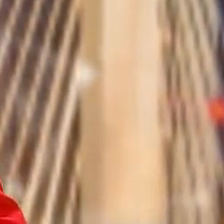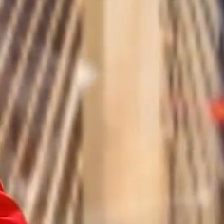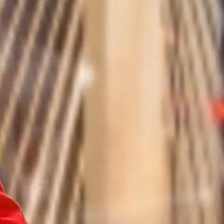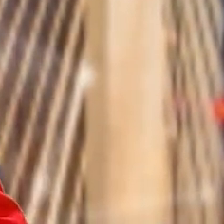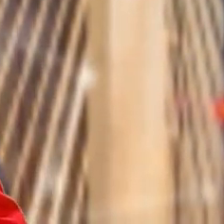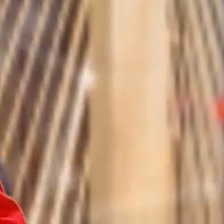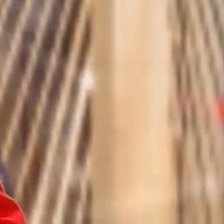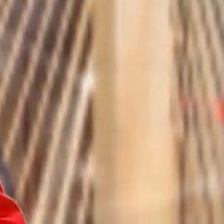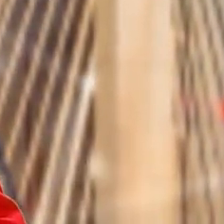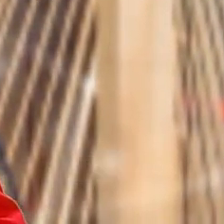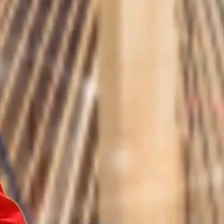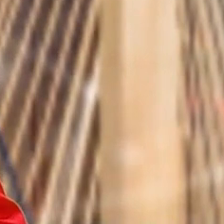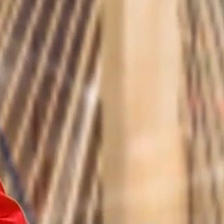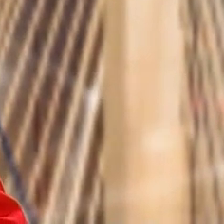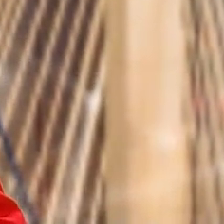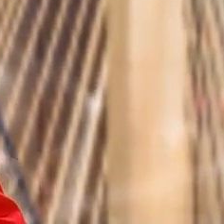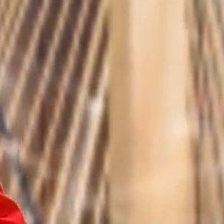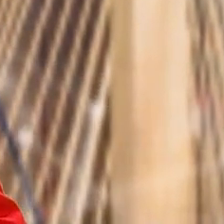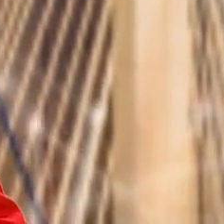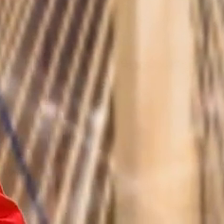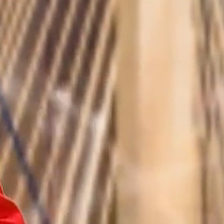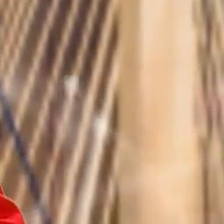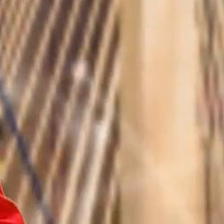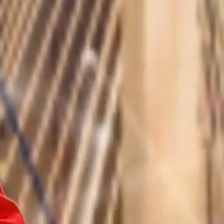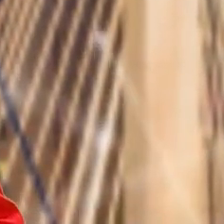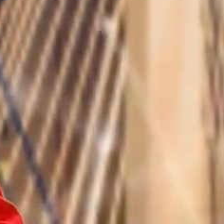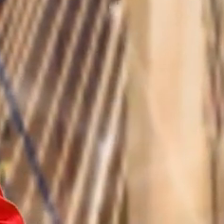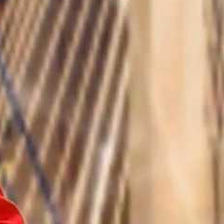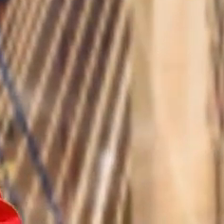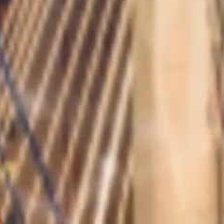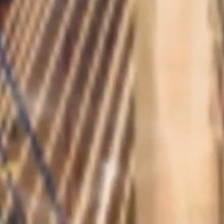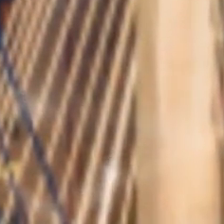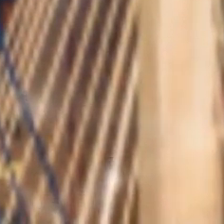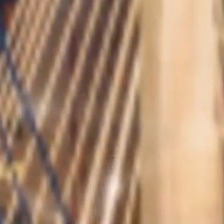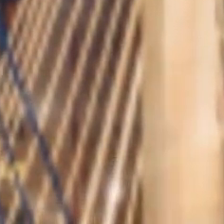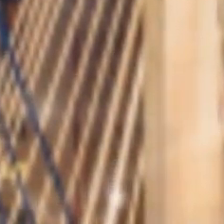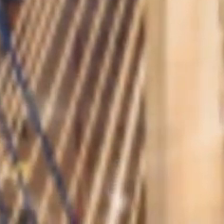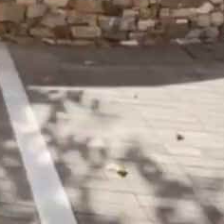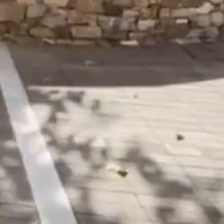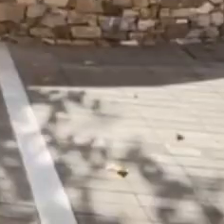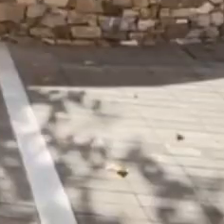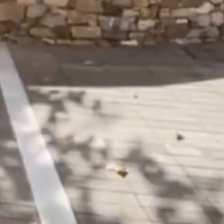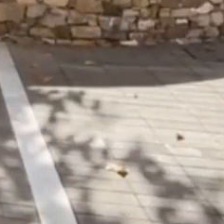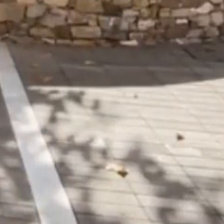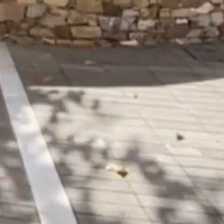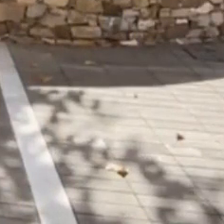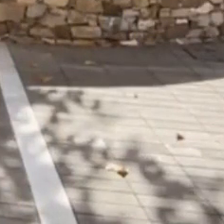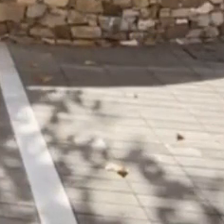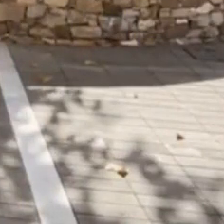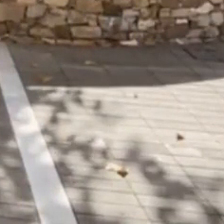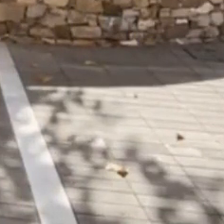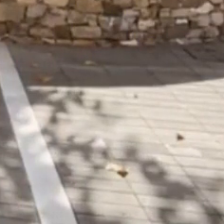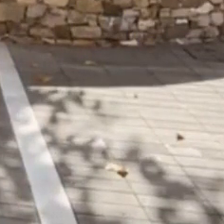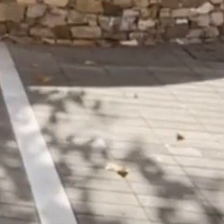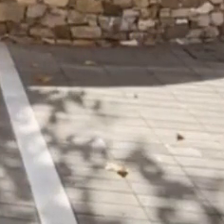Prima TV în Italia, are detalii despre ampla operațiune a polițiștilor italieni. Dan, te ascultăm. Bună seara, agenții